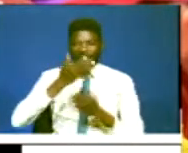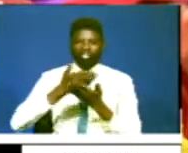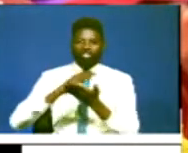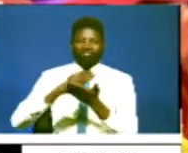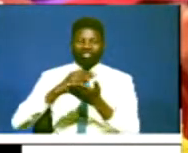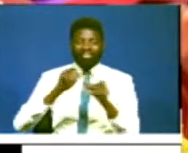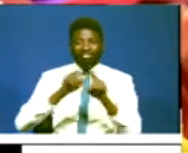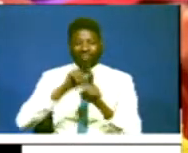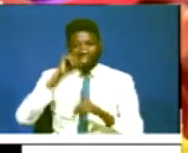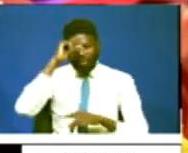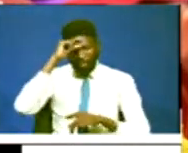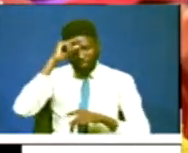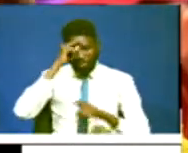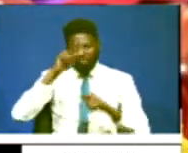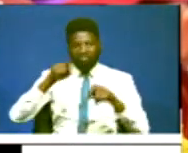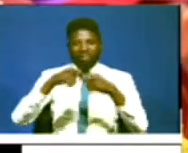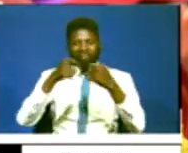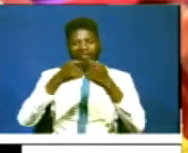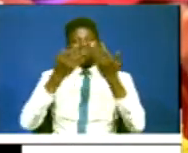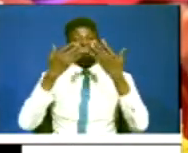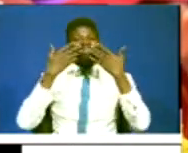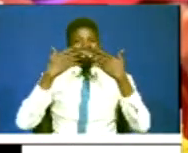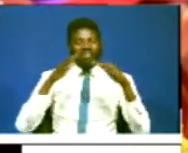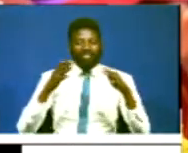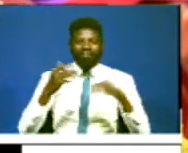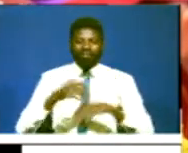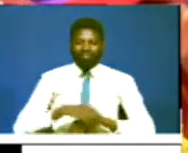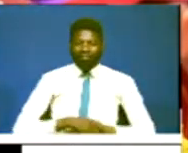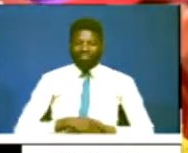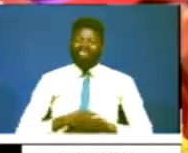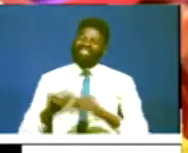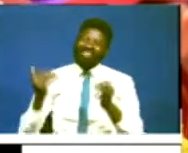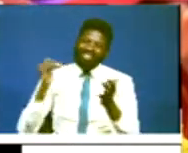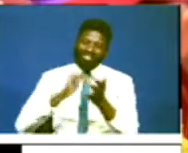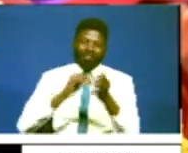serikali. Ukakuja hapo, tukakushinda.